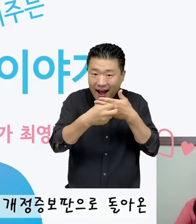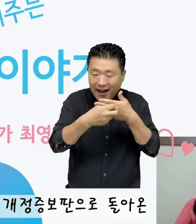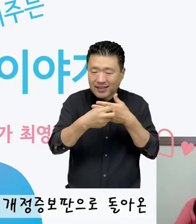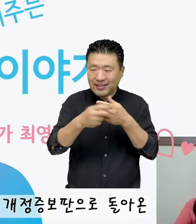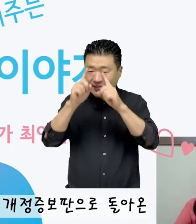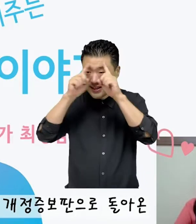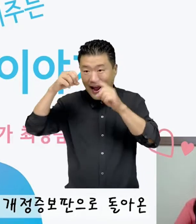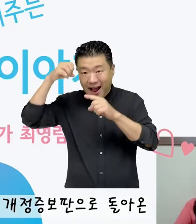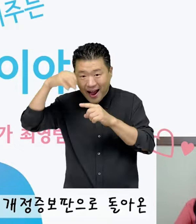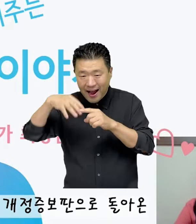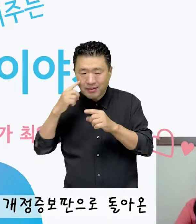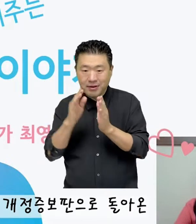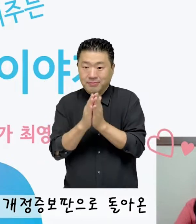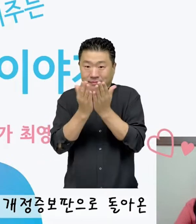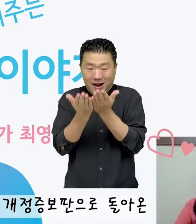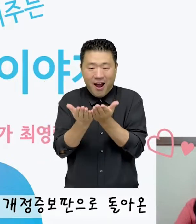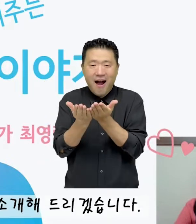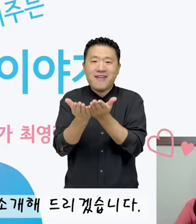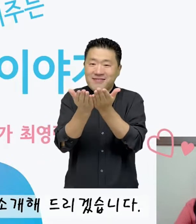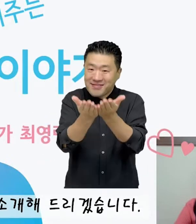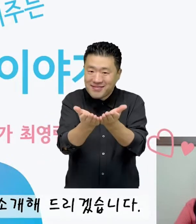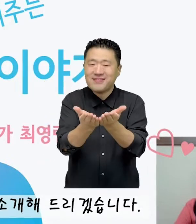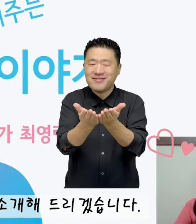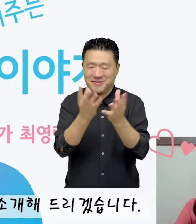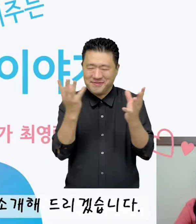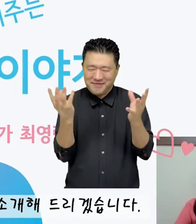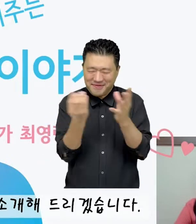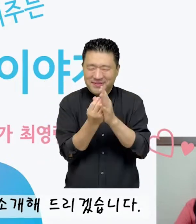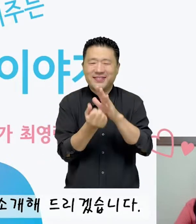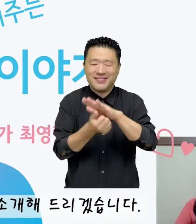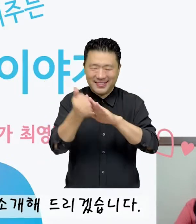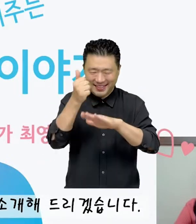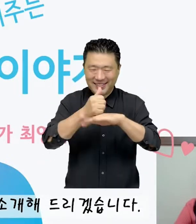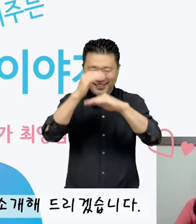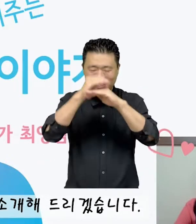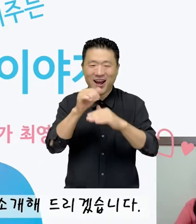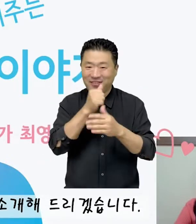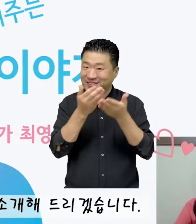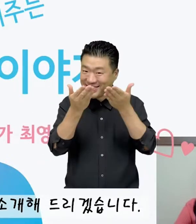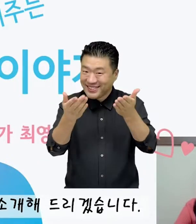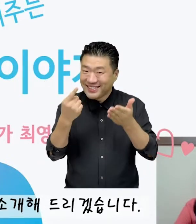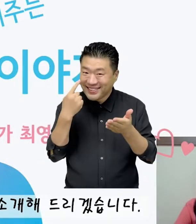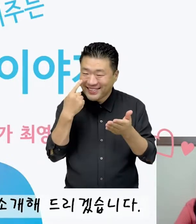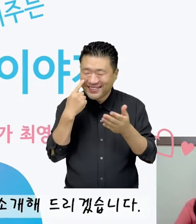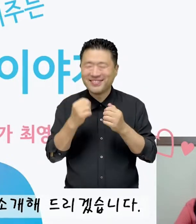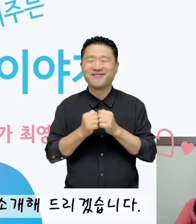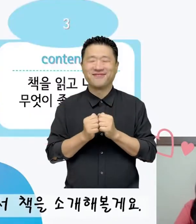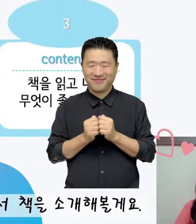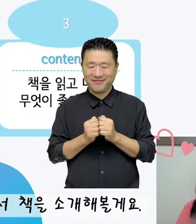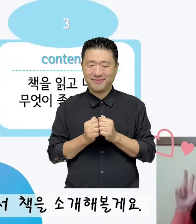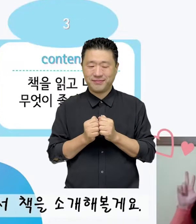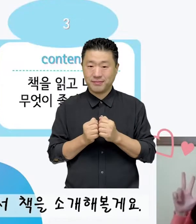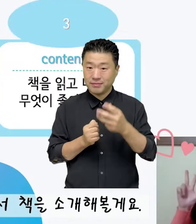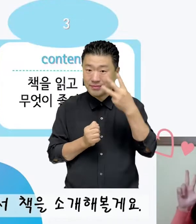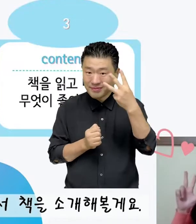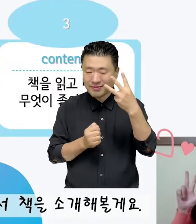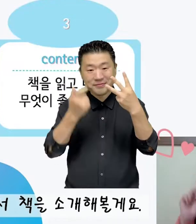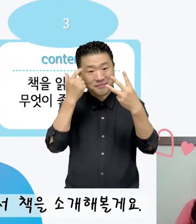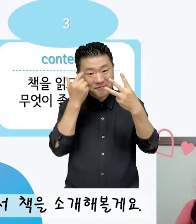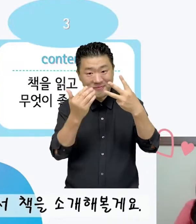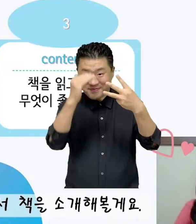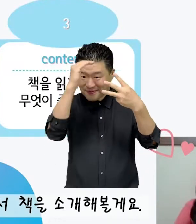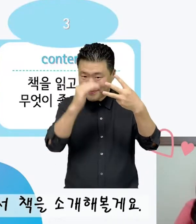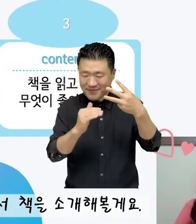가기에서 개정 증보판으로 돌아온 간호사 대학원 완성하기 책을 소개해 드리겠습니다. 세